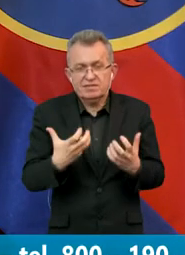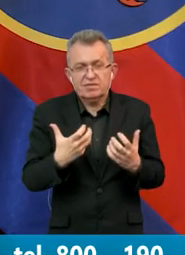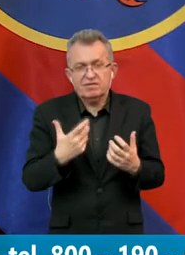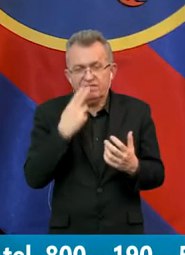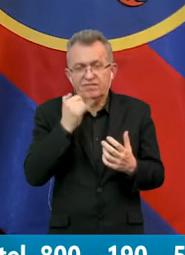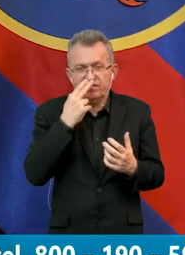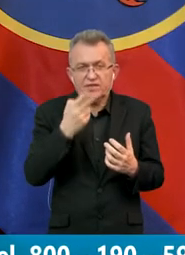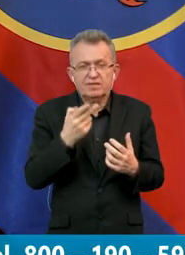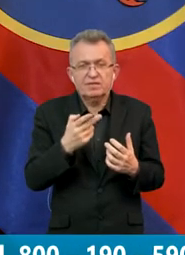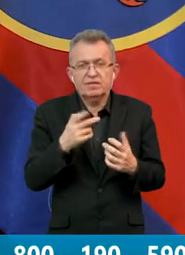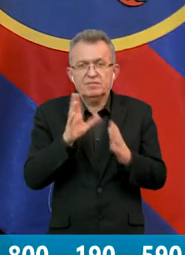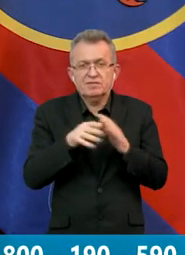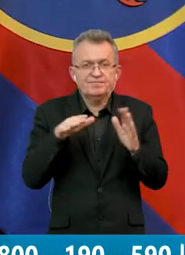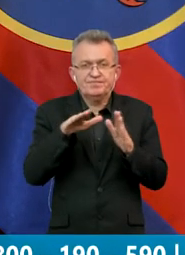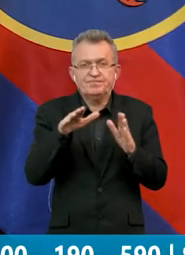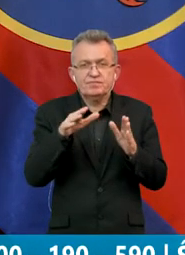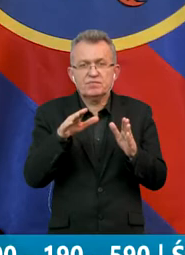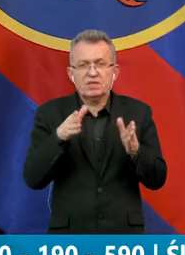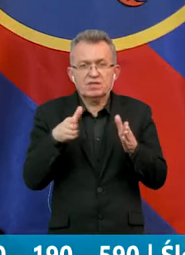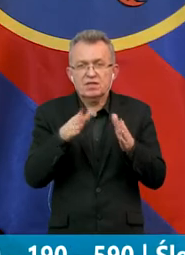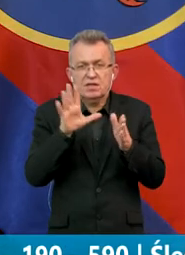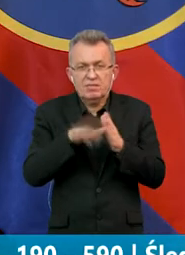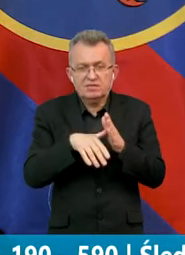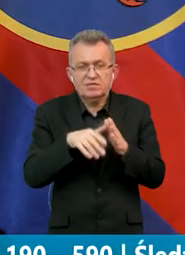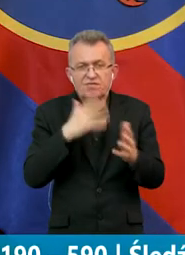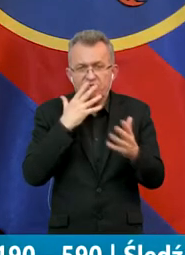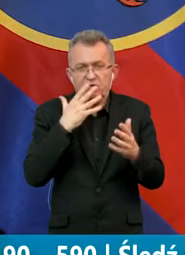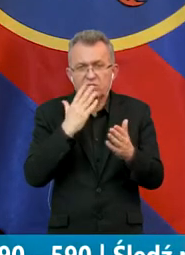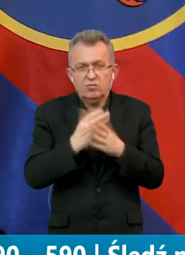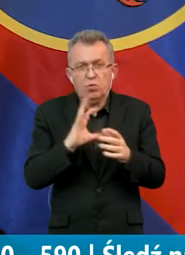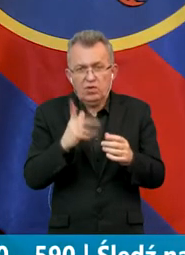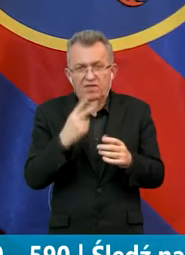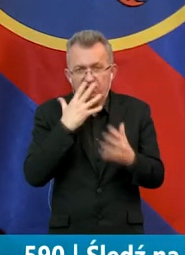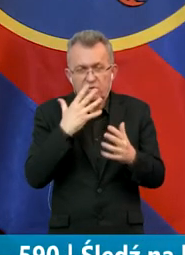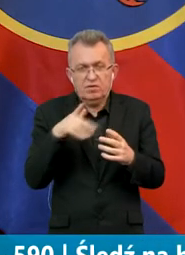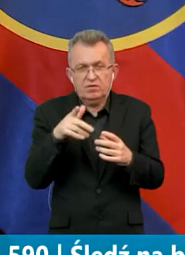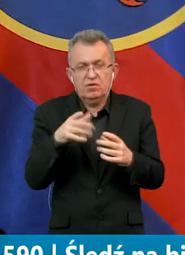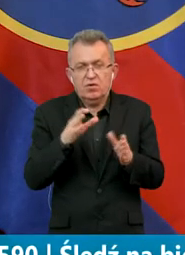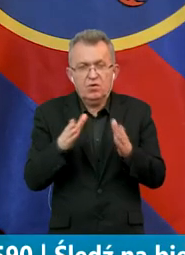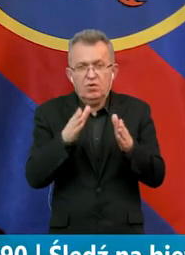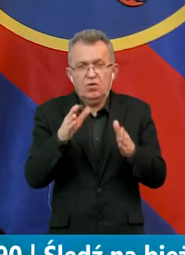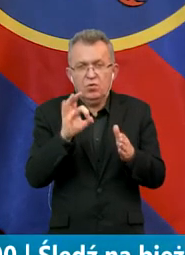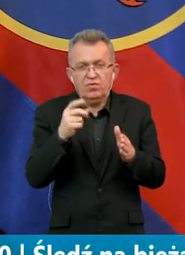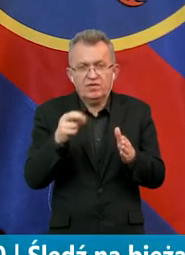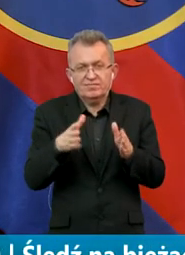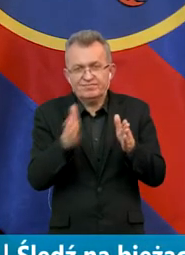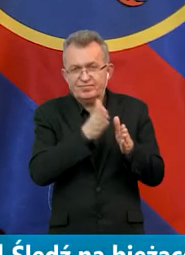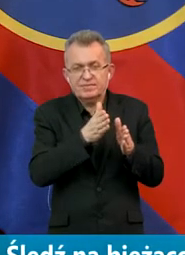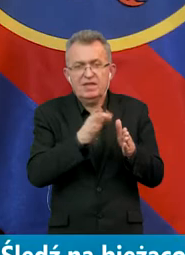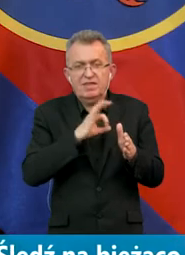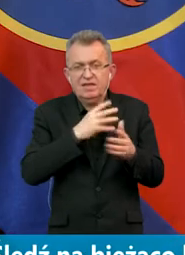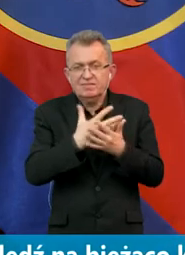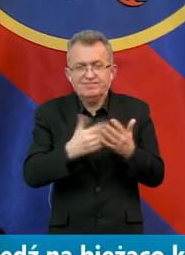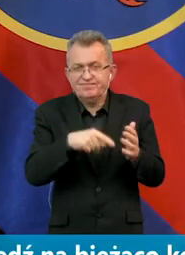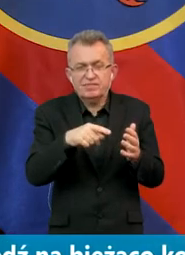widzicie, bulwary, które są we władaniu miasta, no, wyglądają już bardzo przyzwoicie. Natomiast ta część, która nie jest nasza, no